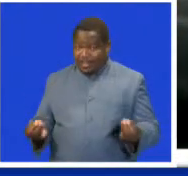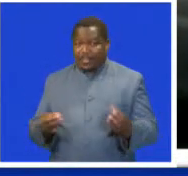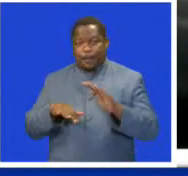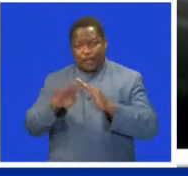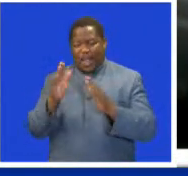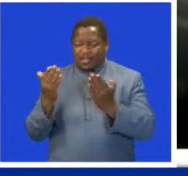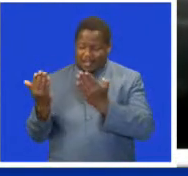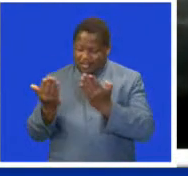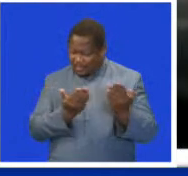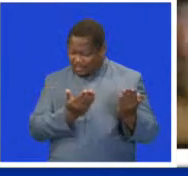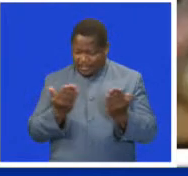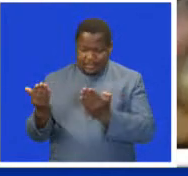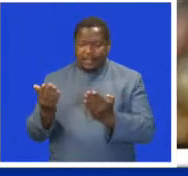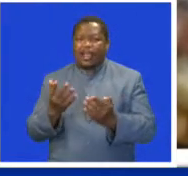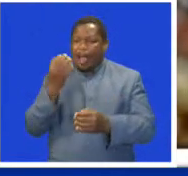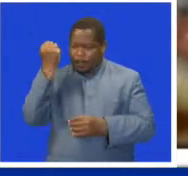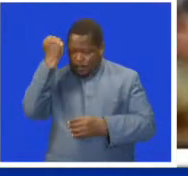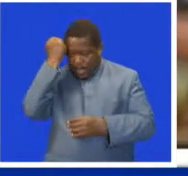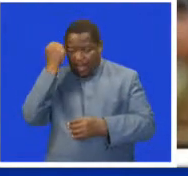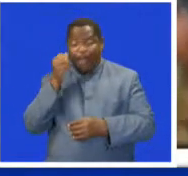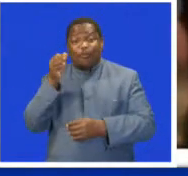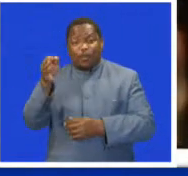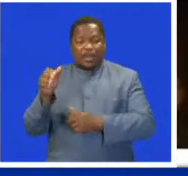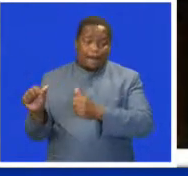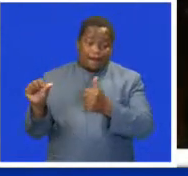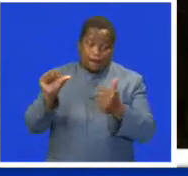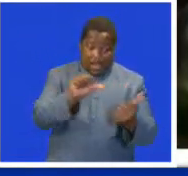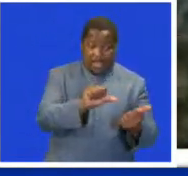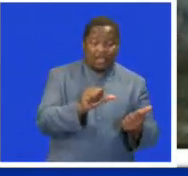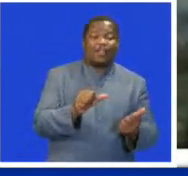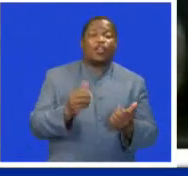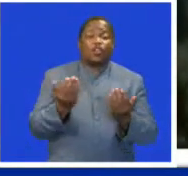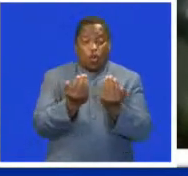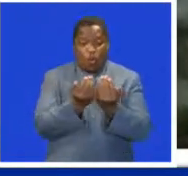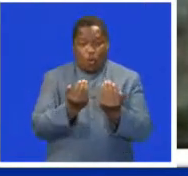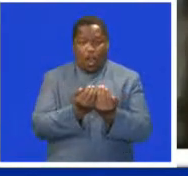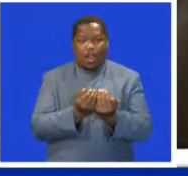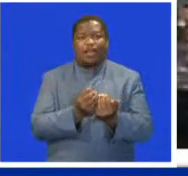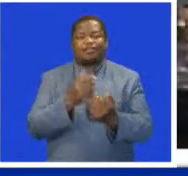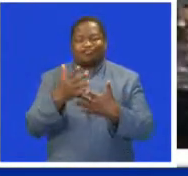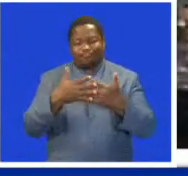sekubuyelwa esikolweni. Lobika kenzebente Eswatini TV ngupungosi magagula kathokolwako.